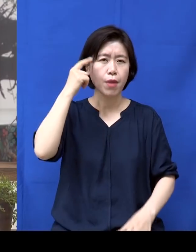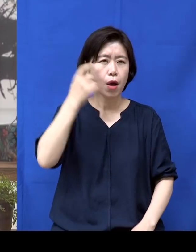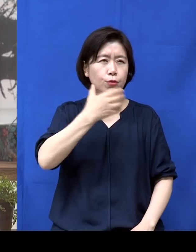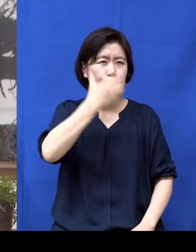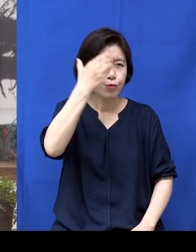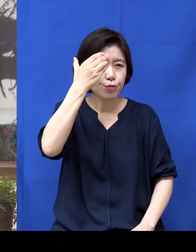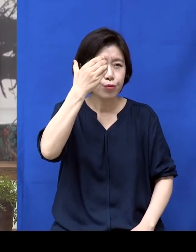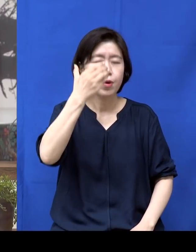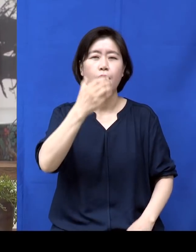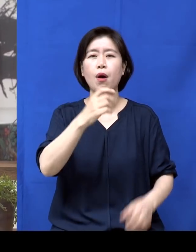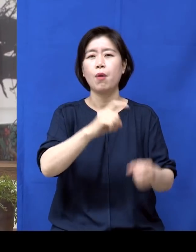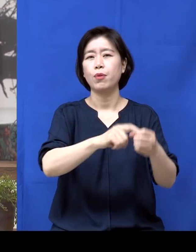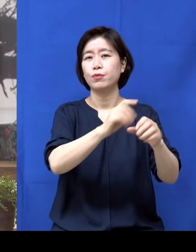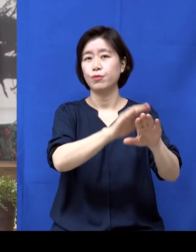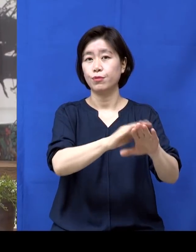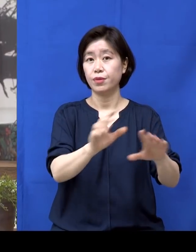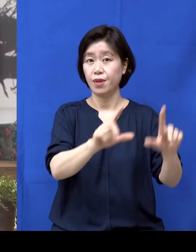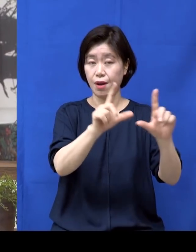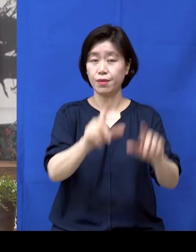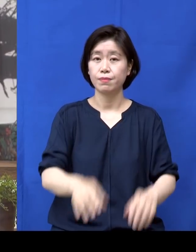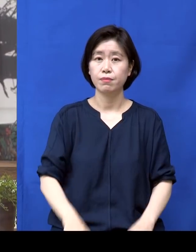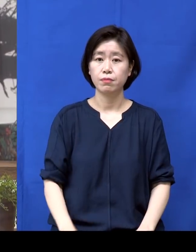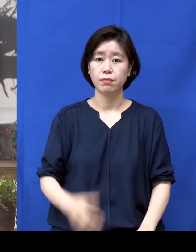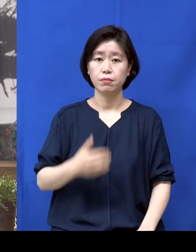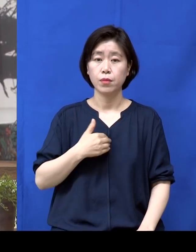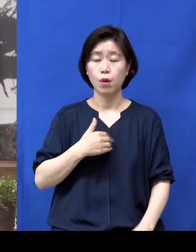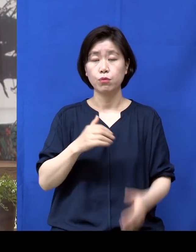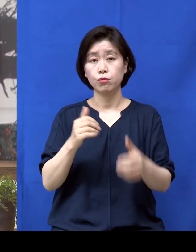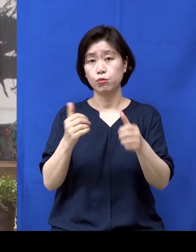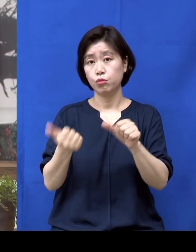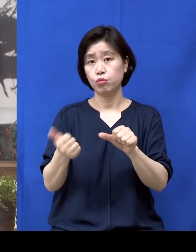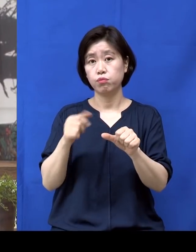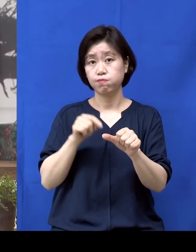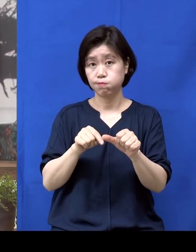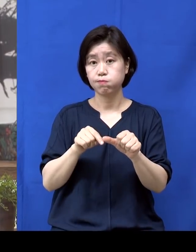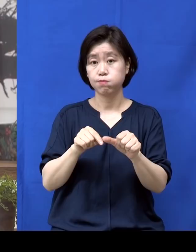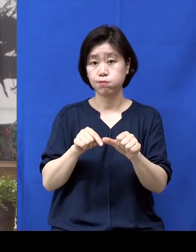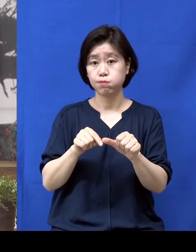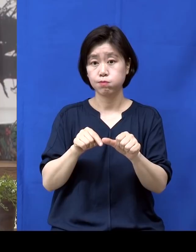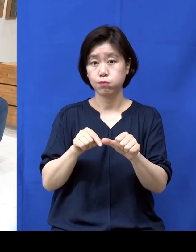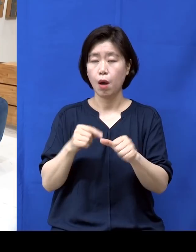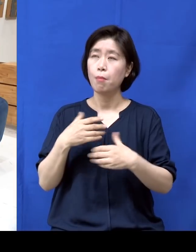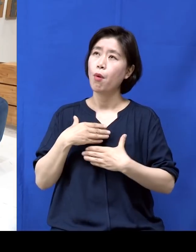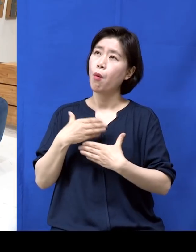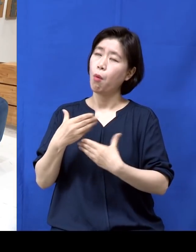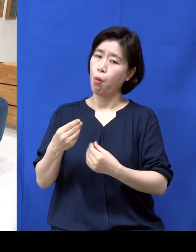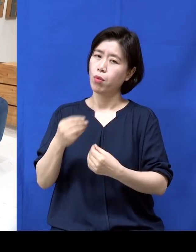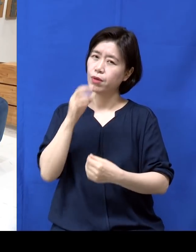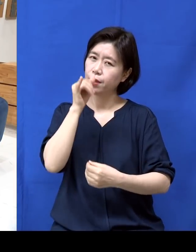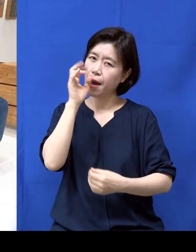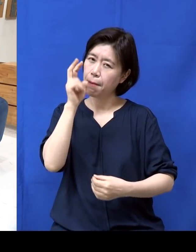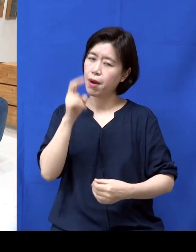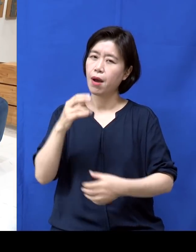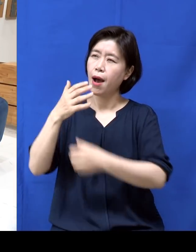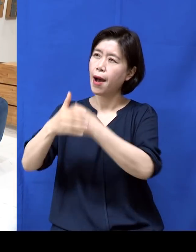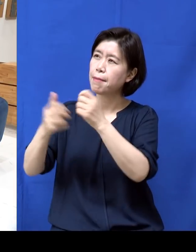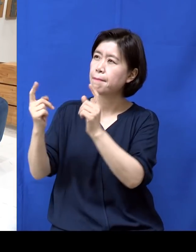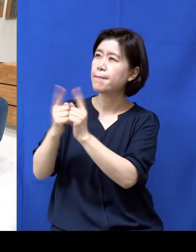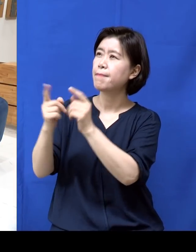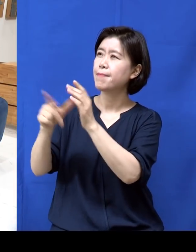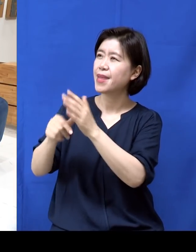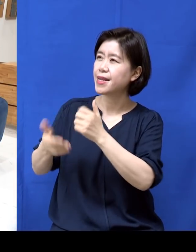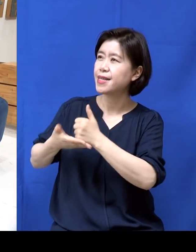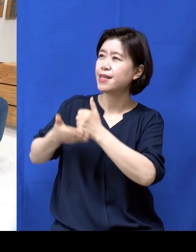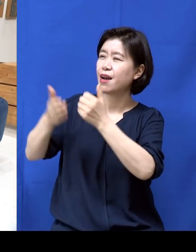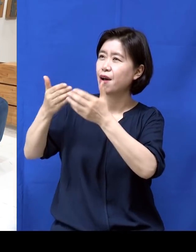꿈꾸면서 살았지 나의 죽음은 사실 아까 전도사님 말씀하셨던 것처럼 오히려 평안하겠다. 하나님께 가서 칭찬받아야지 그런